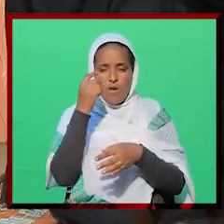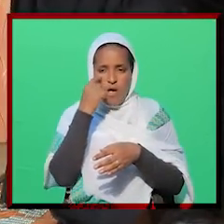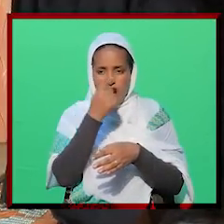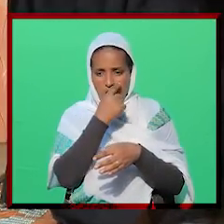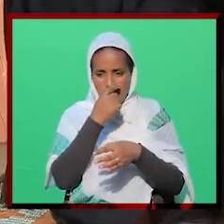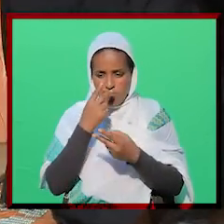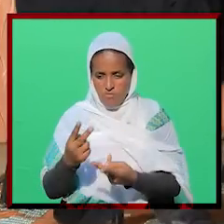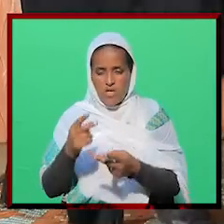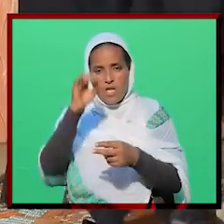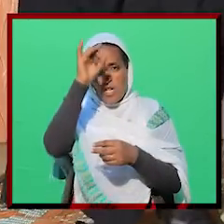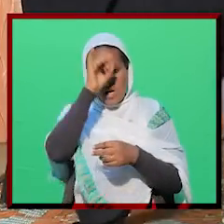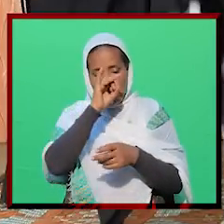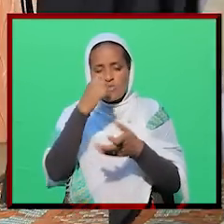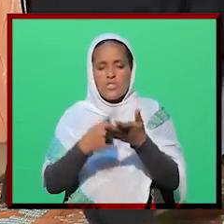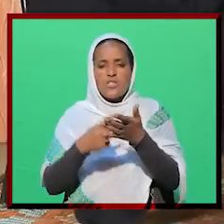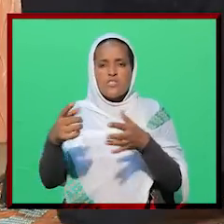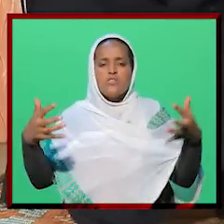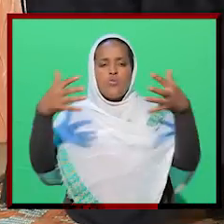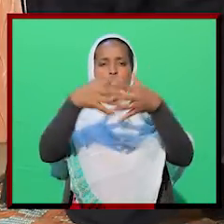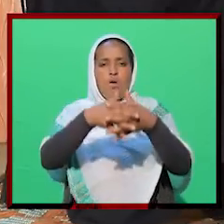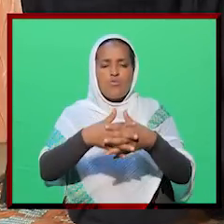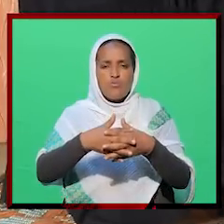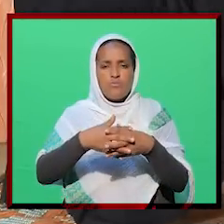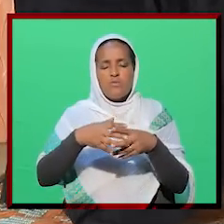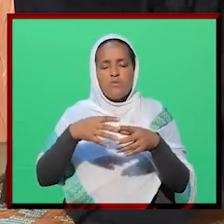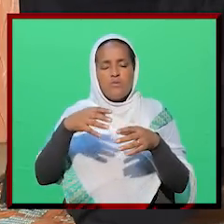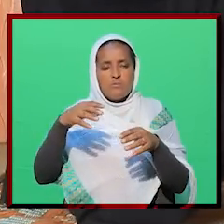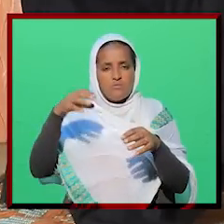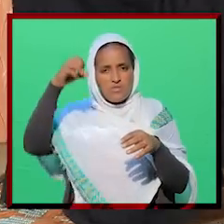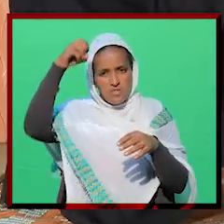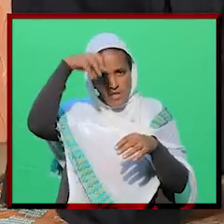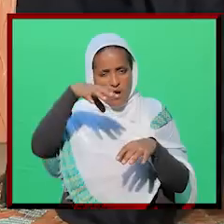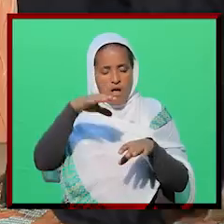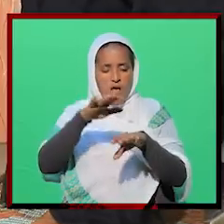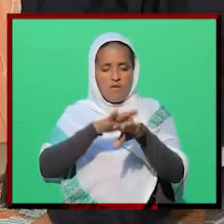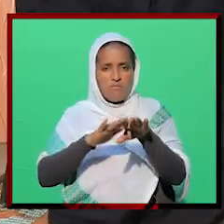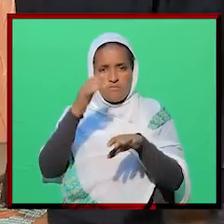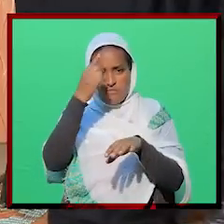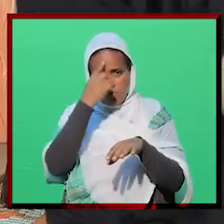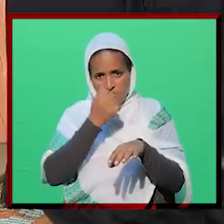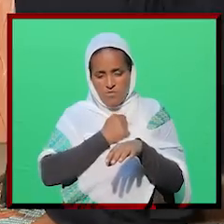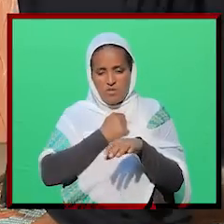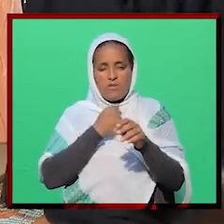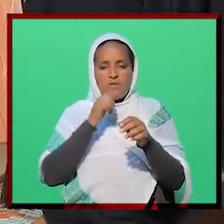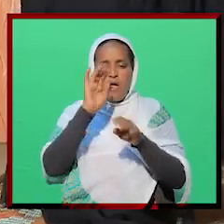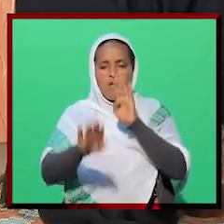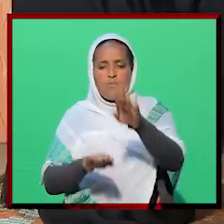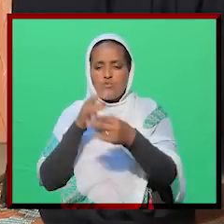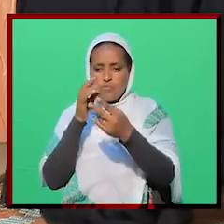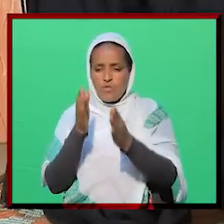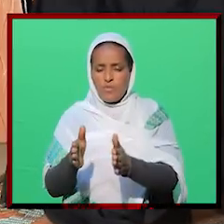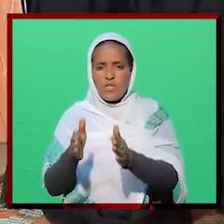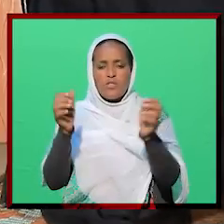እግዚአብሔር ይስጥልን መምህራችን። በሚገባ መንገድ አንድነታቸውና ልዩነታቸውን